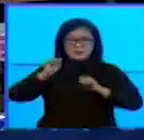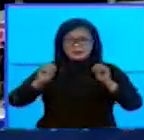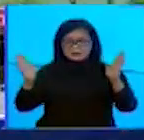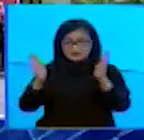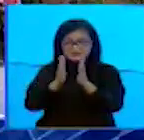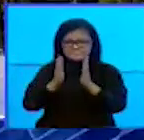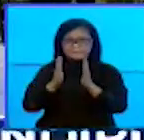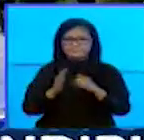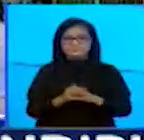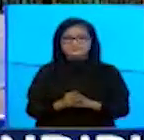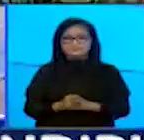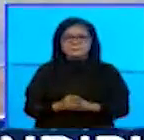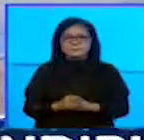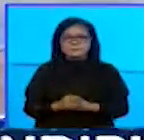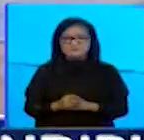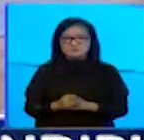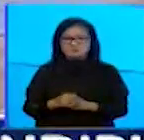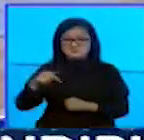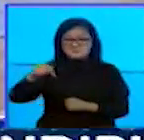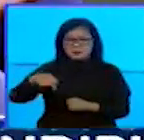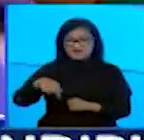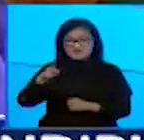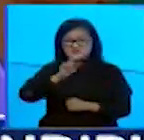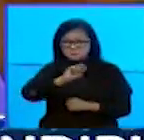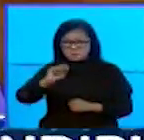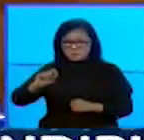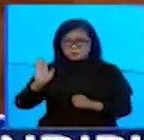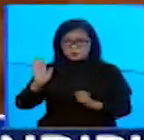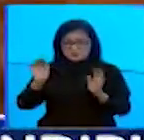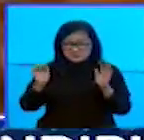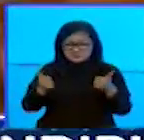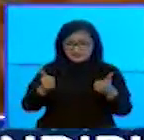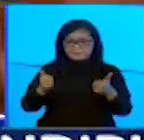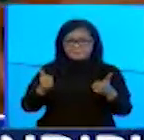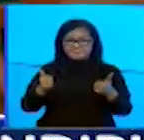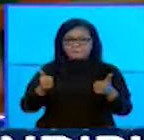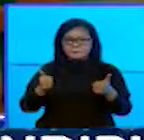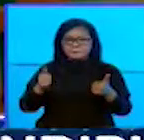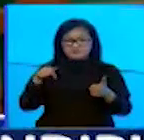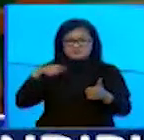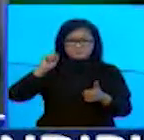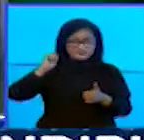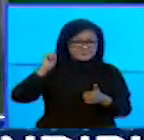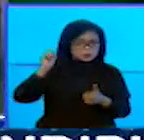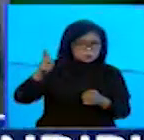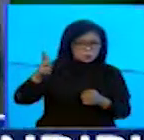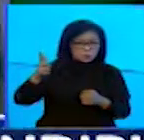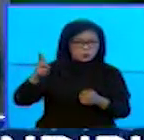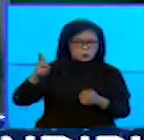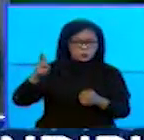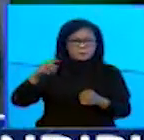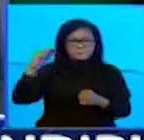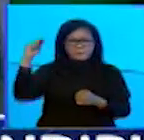Bahwa saat ini pihak dari sekolah juga sudah menyiapkan beberapa persiapan untuk besok yang dimana pada